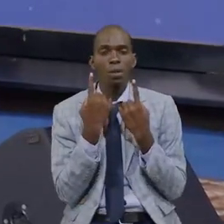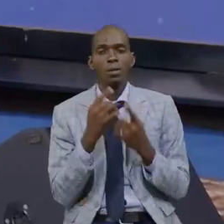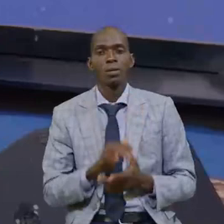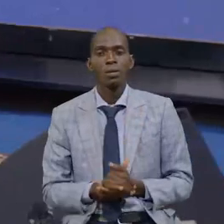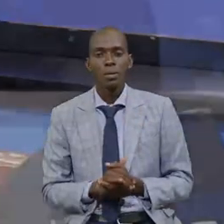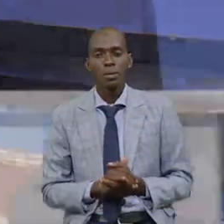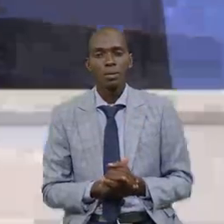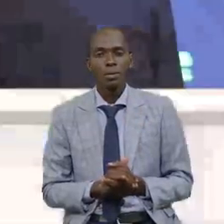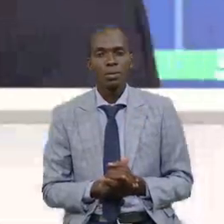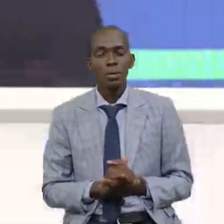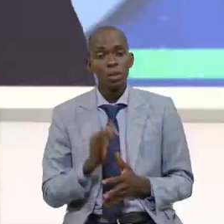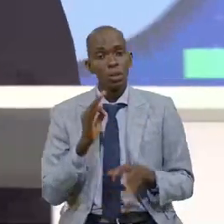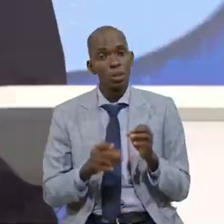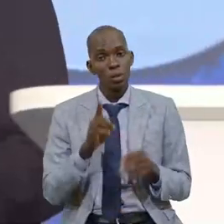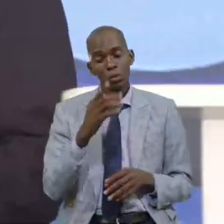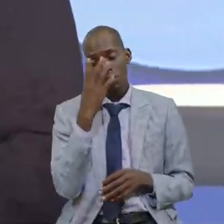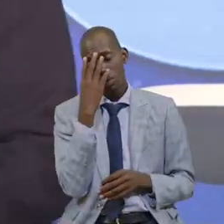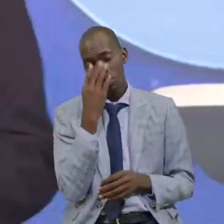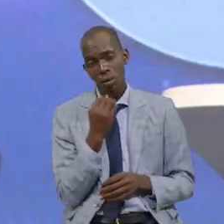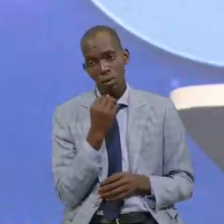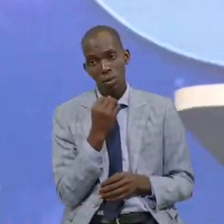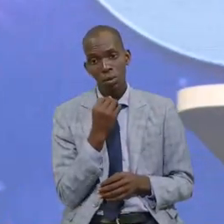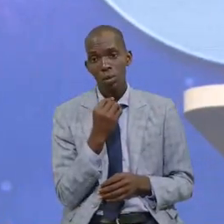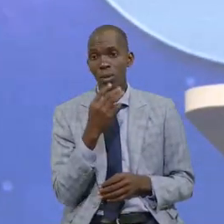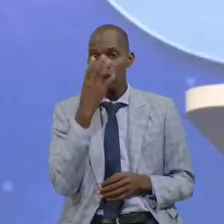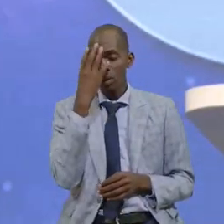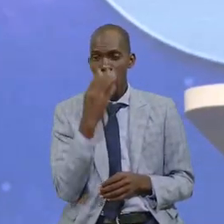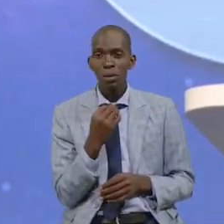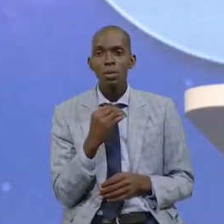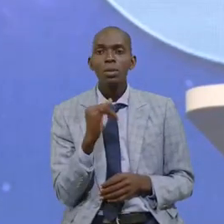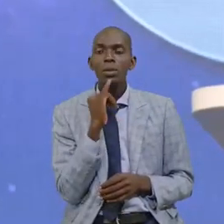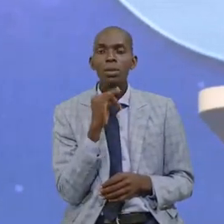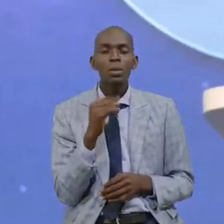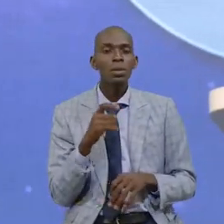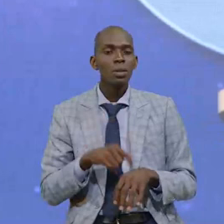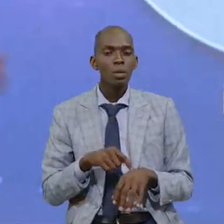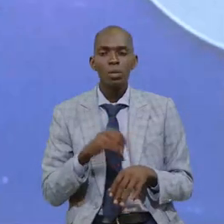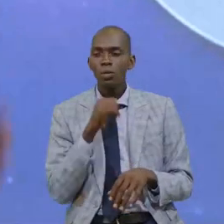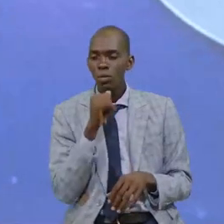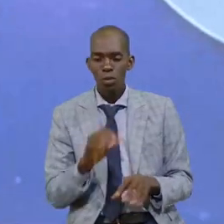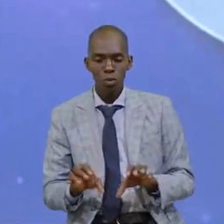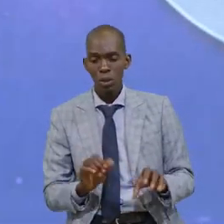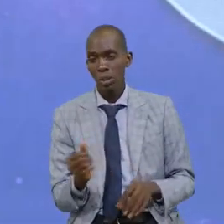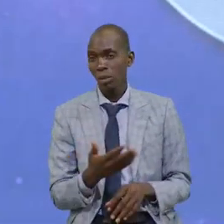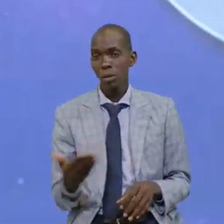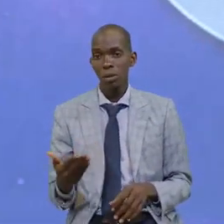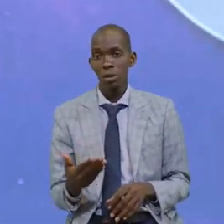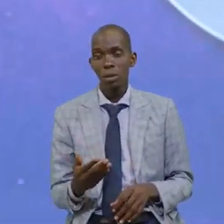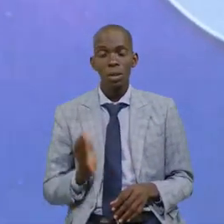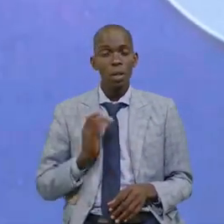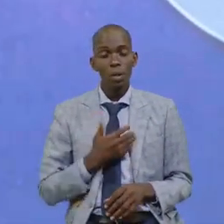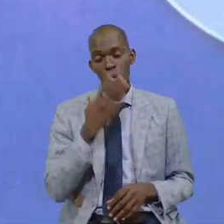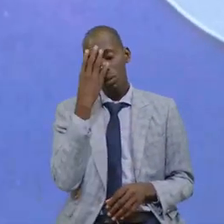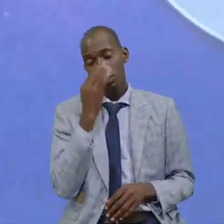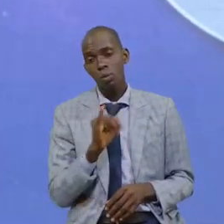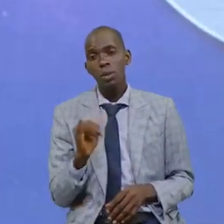Réveille-toi! Si tu dors, le sommeil est un moment d'inactivité. Et le